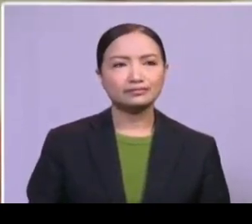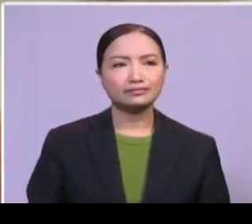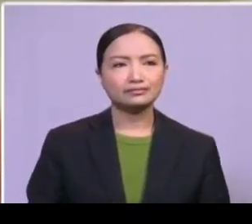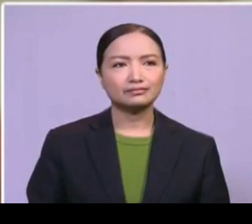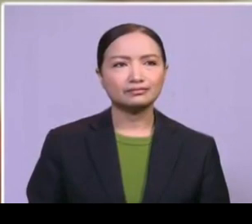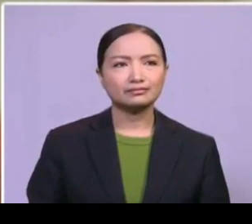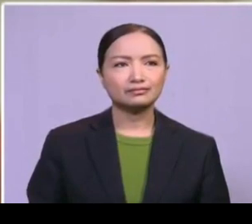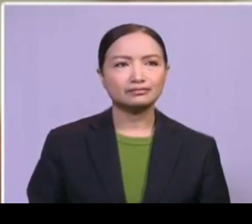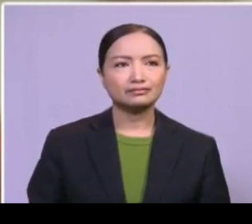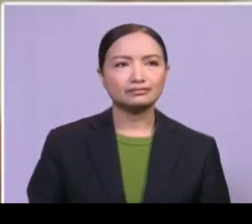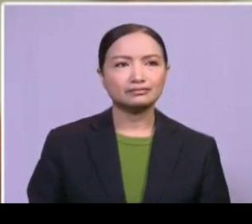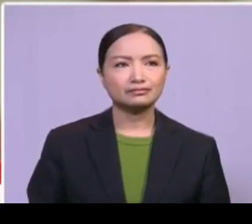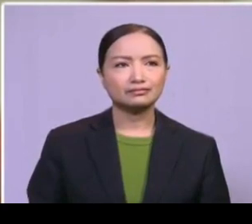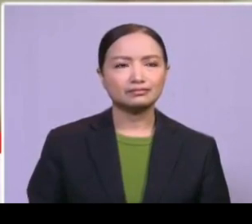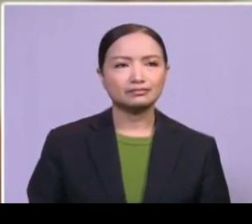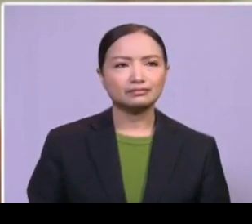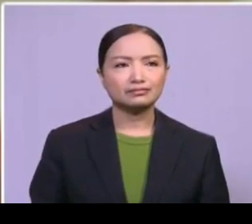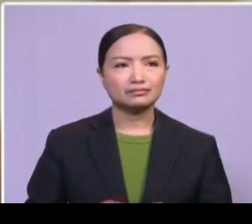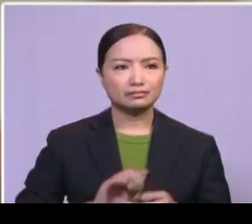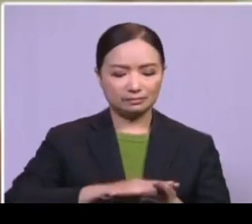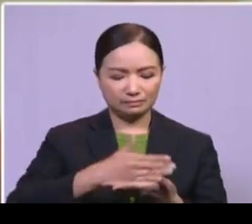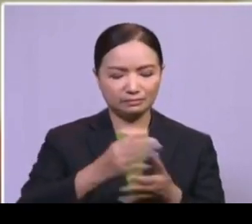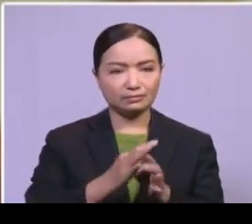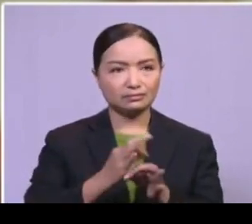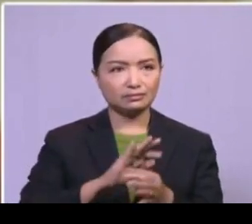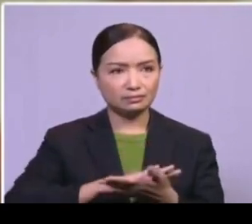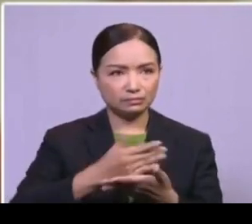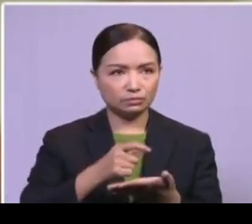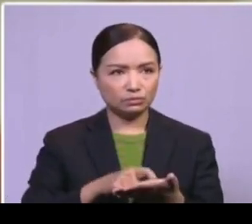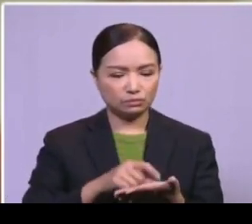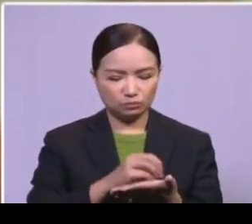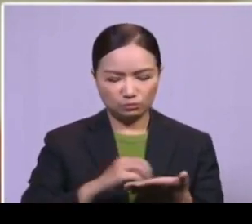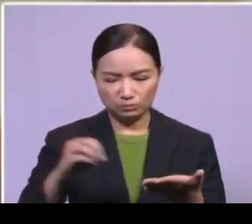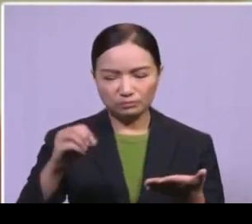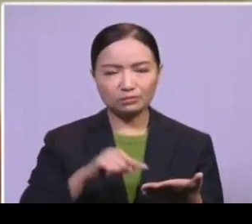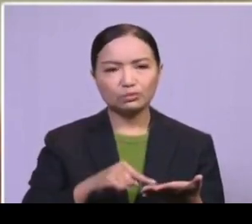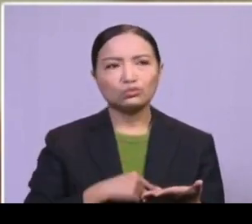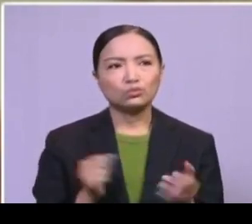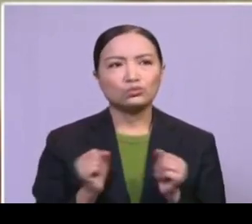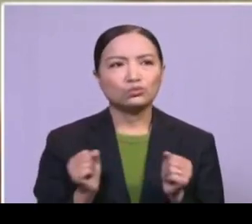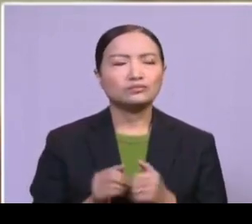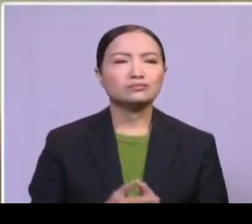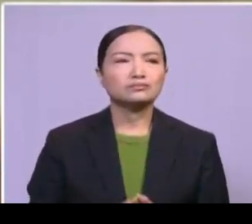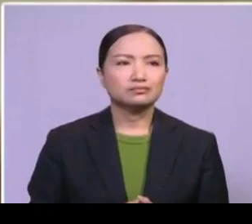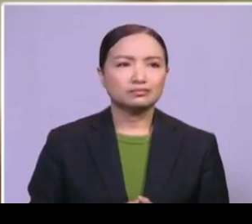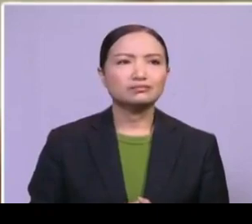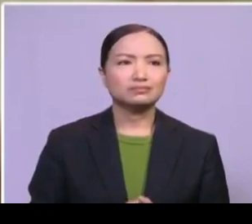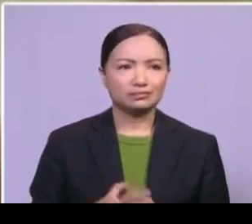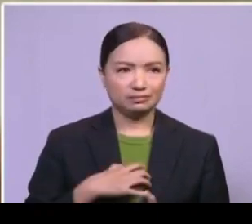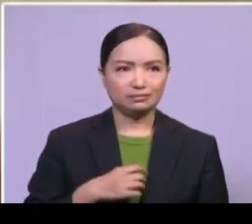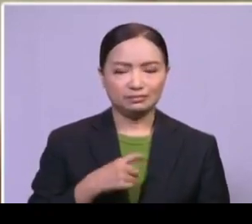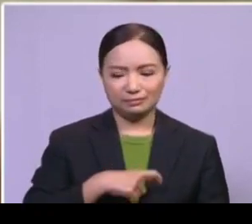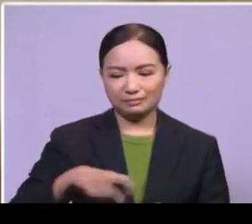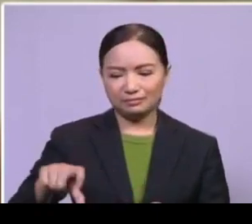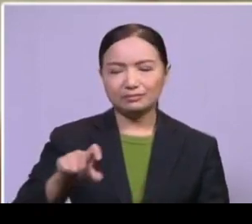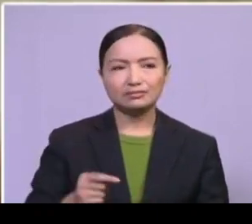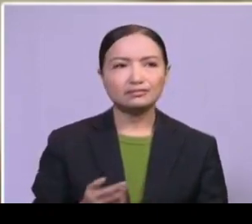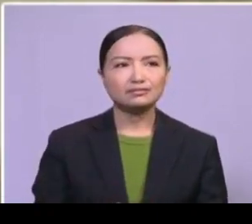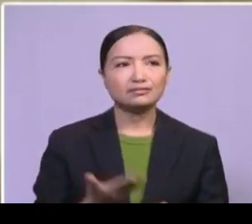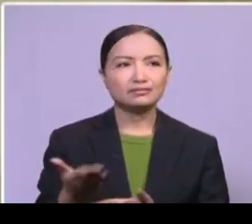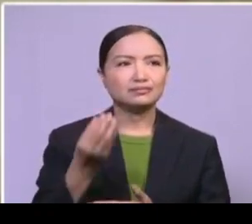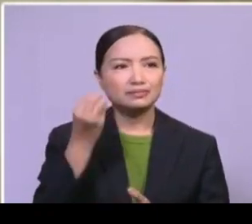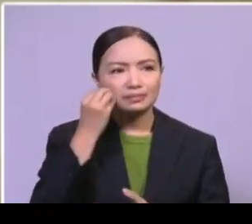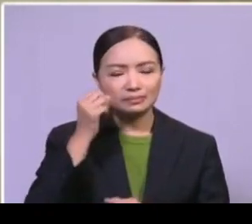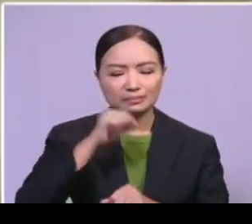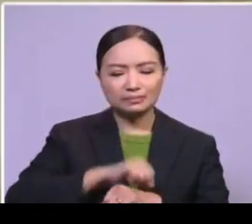นี่ยค่ะมันก็เงินไม่ใช่น้อยด้วยอะค ่ ะจะไปจ่ายค่าปลูกบ้าน อ๋อเราจะ